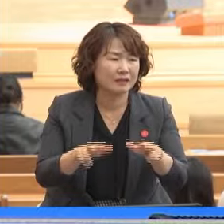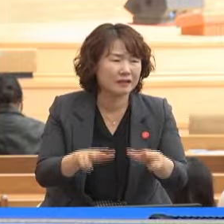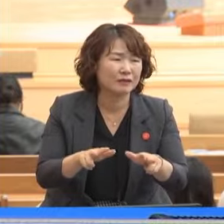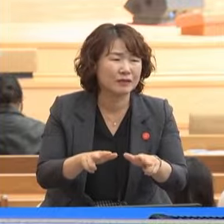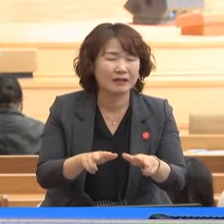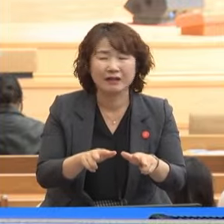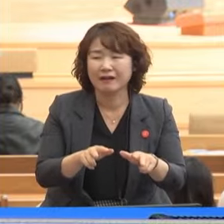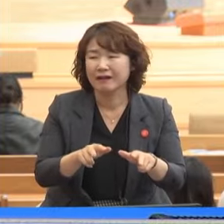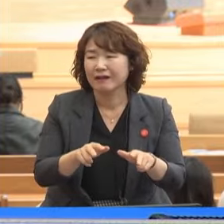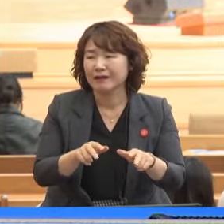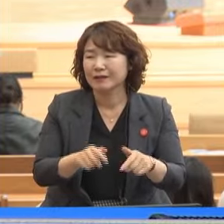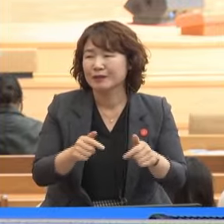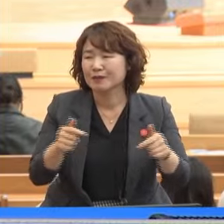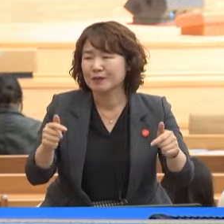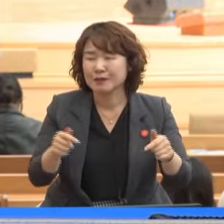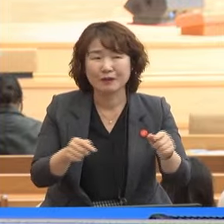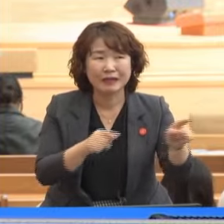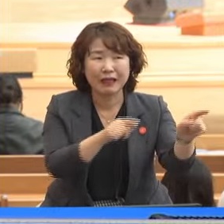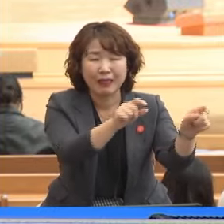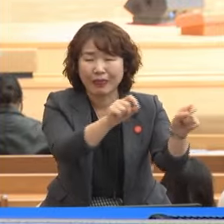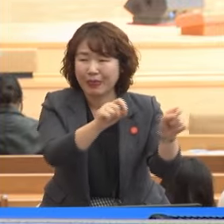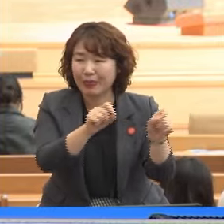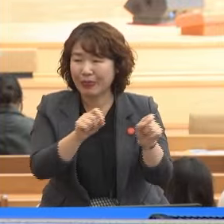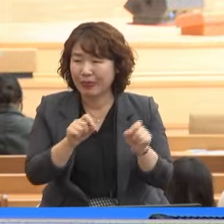점점 고담시가 되고 있어.